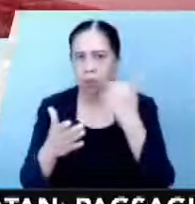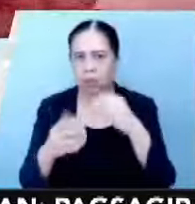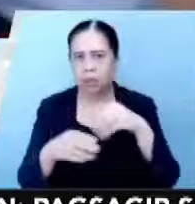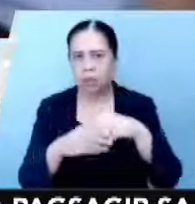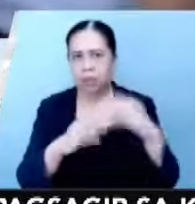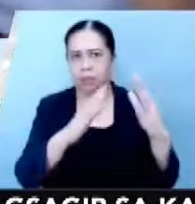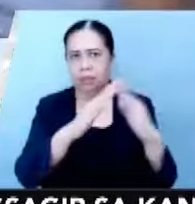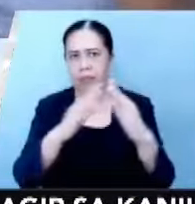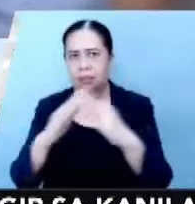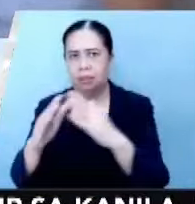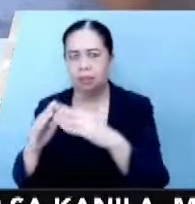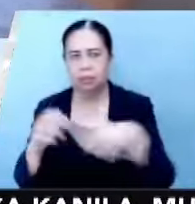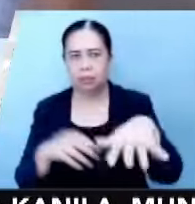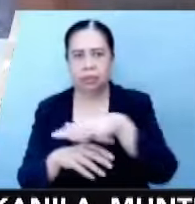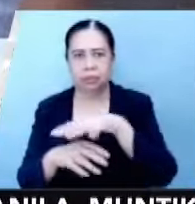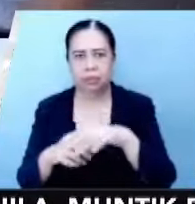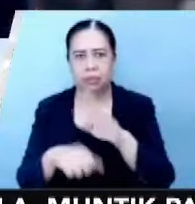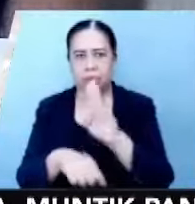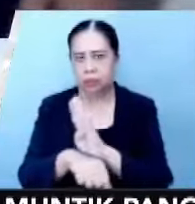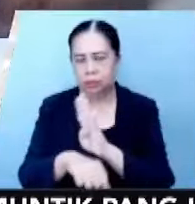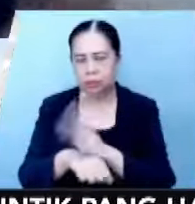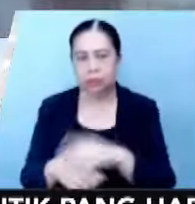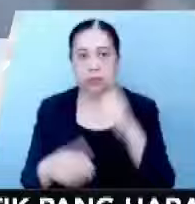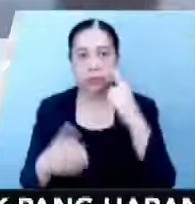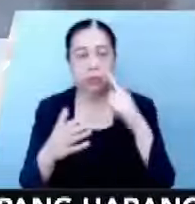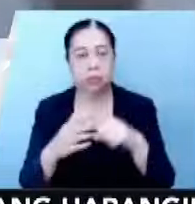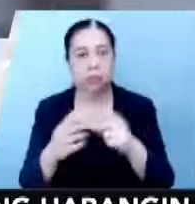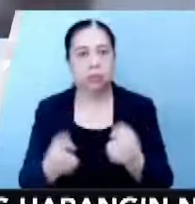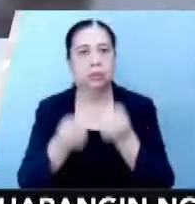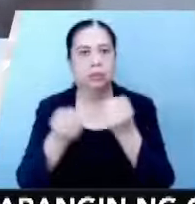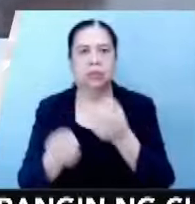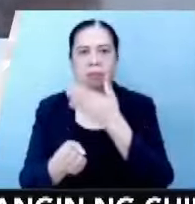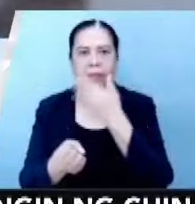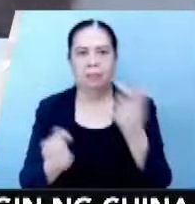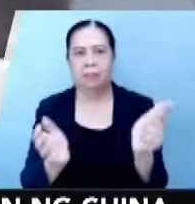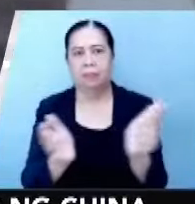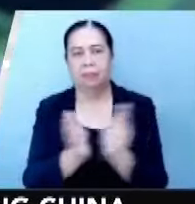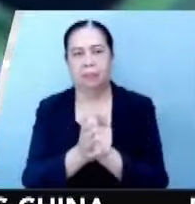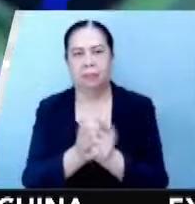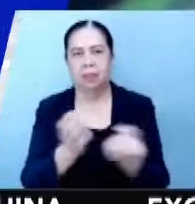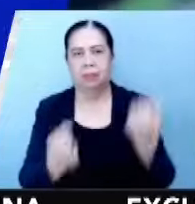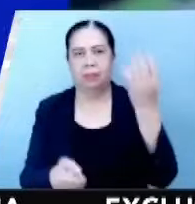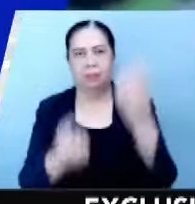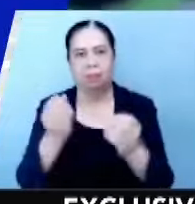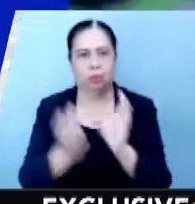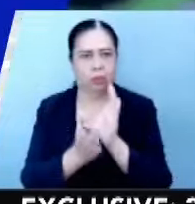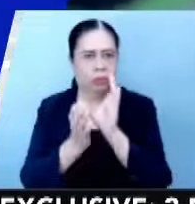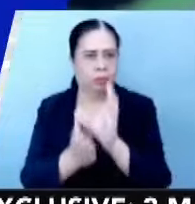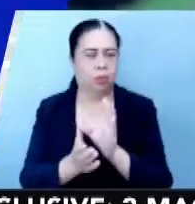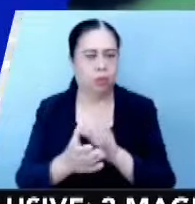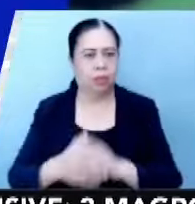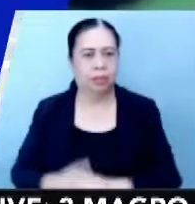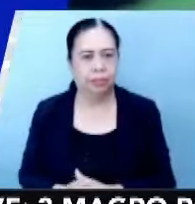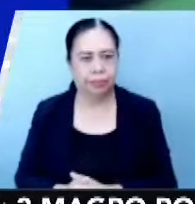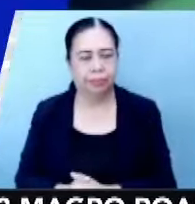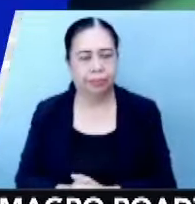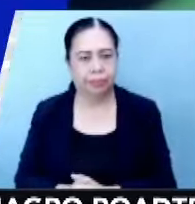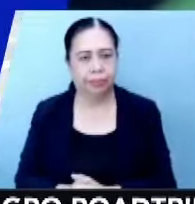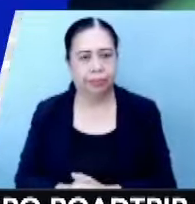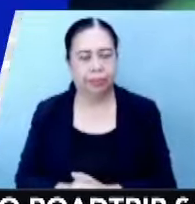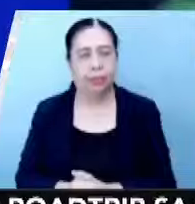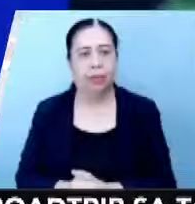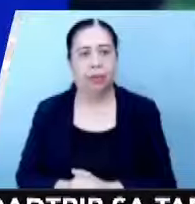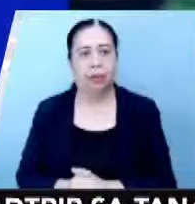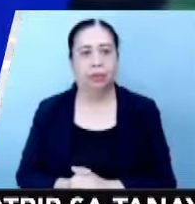negosyo. Titingnan din ng alkalde ang mungkahing total ban sa mga paputok sa Zamboanga City. We will espera na ito